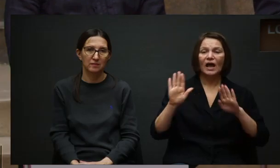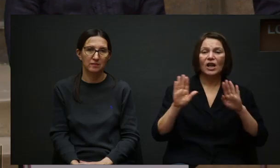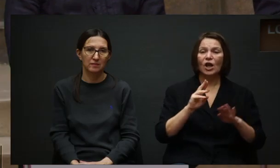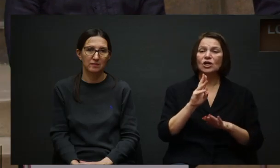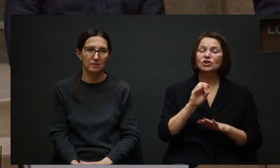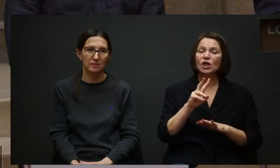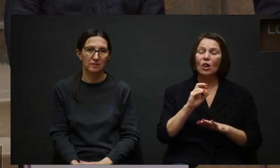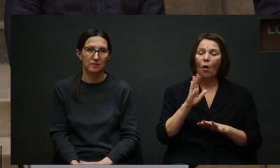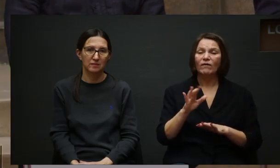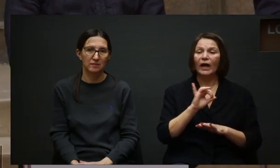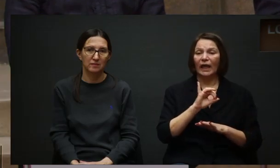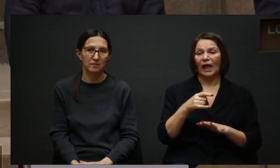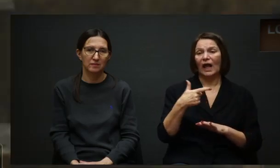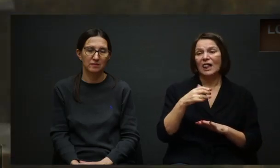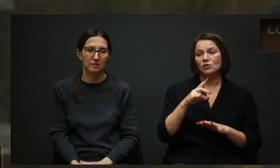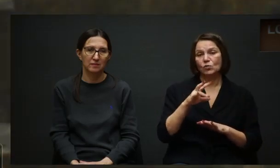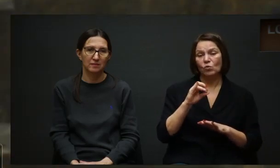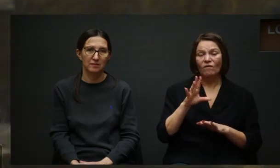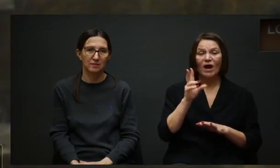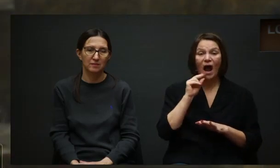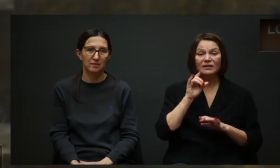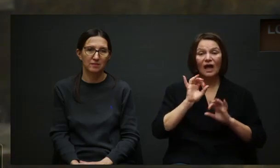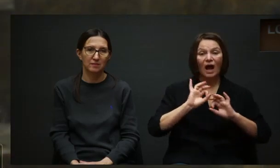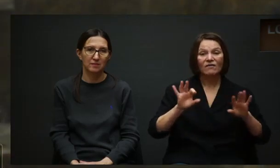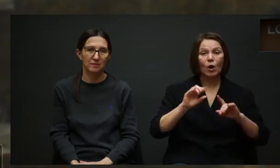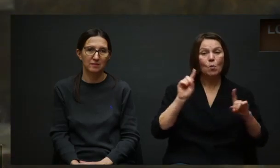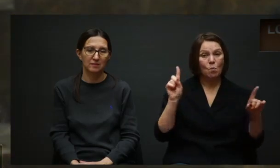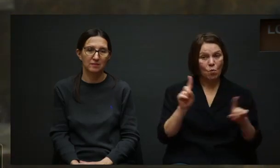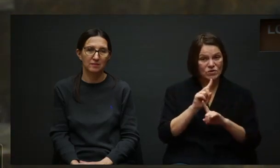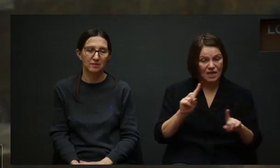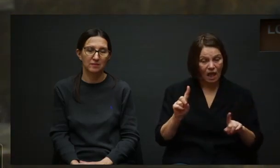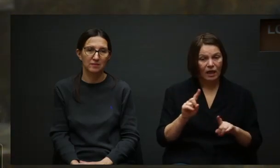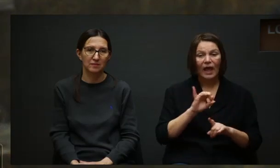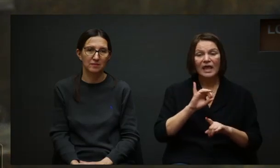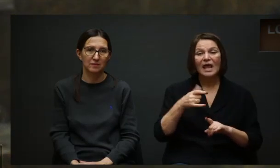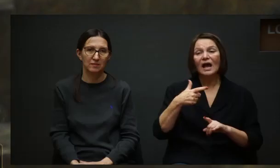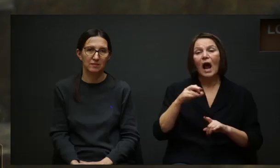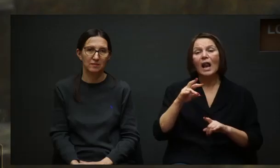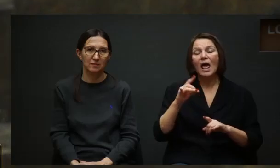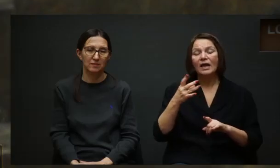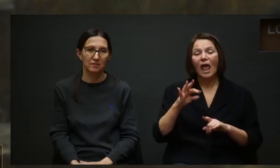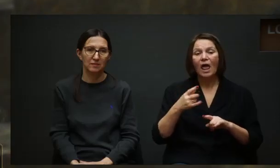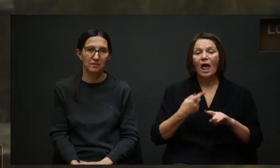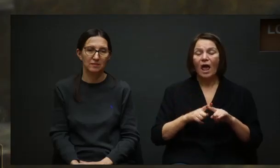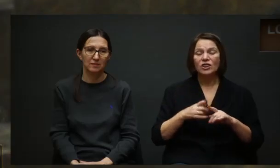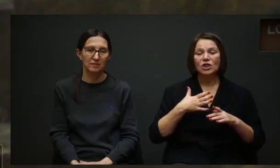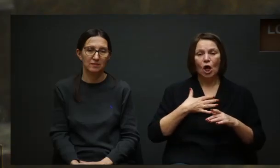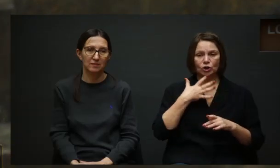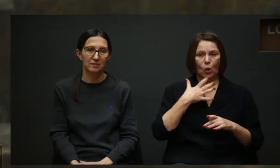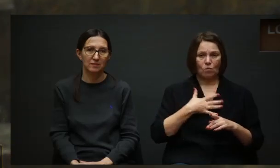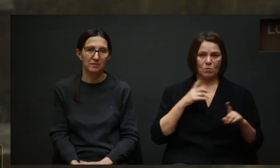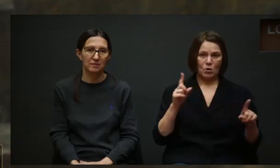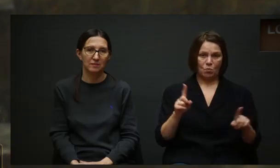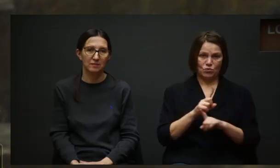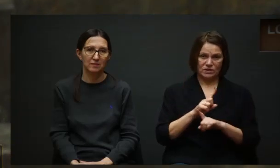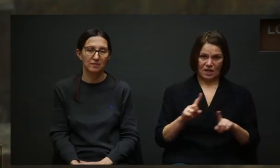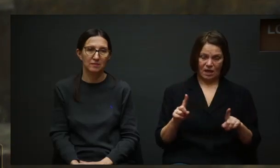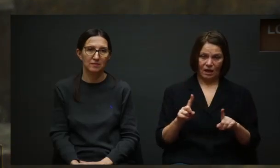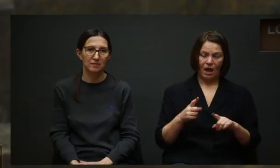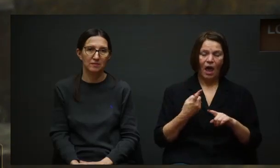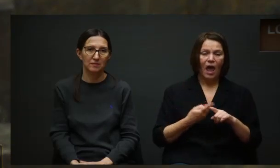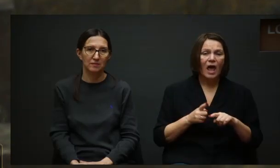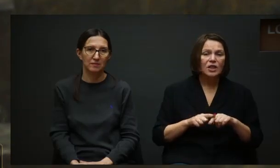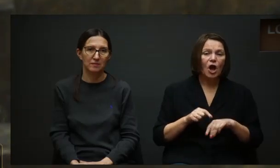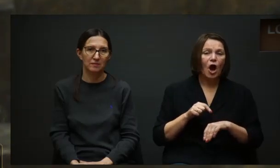музей Глазунова. Когда говорят «музей» и «галерея», это наши любимые музеи. И это